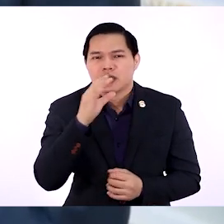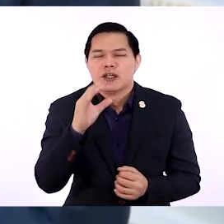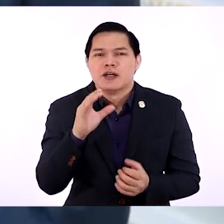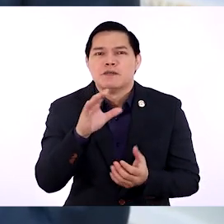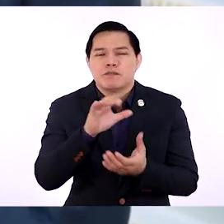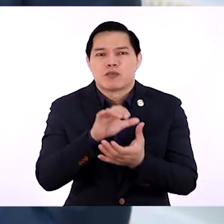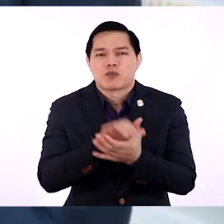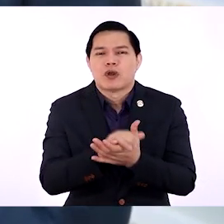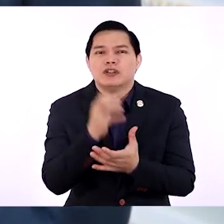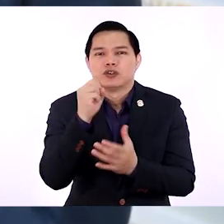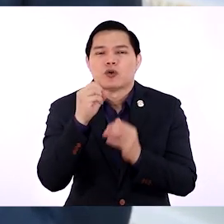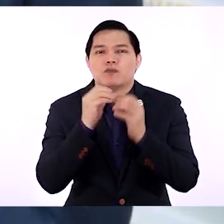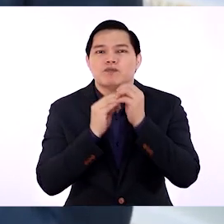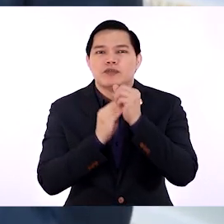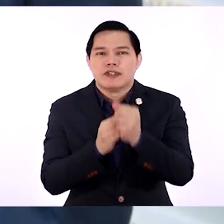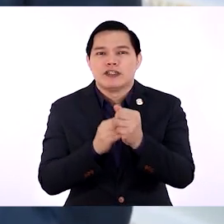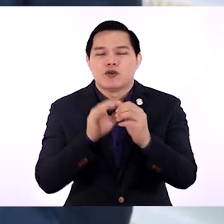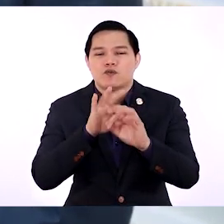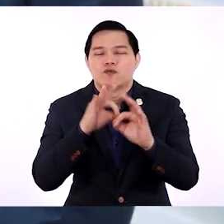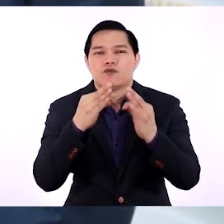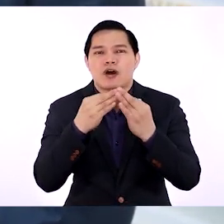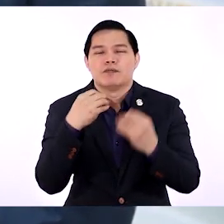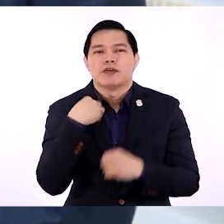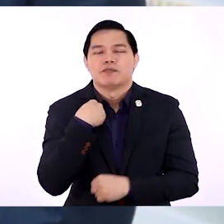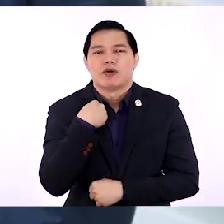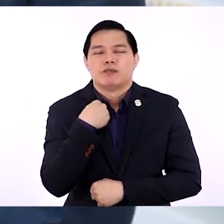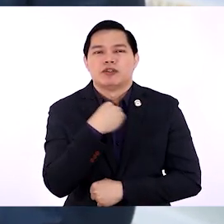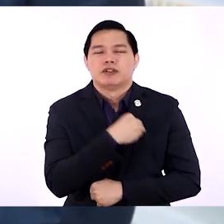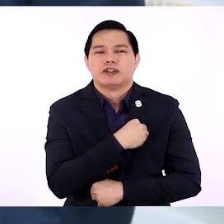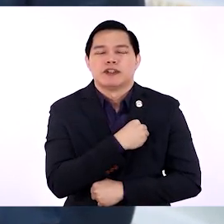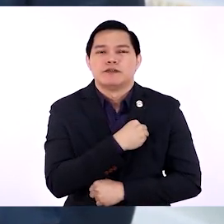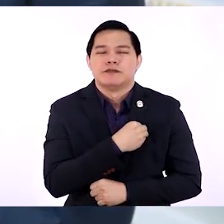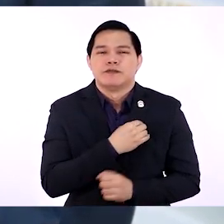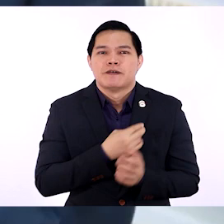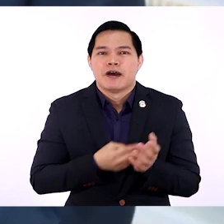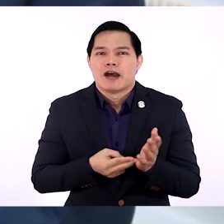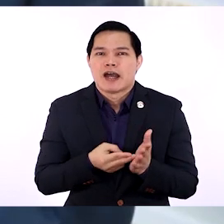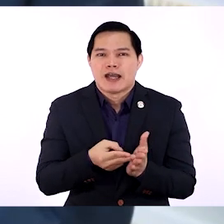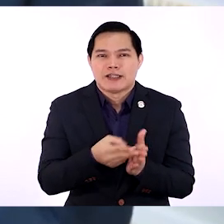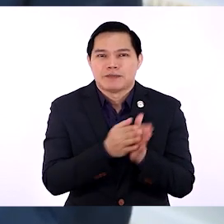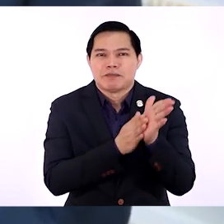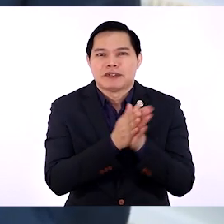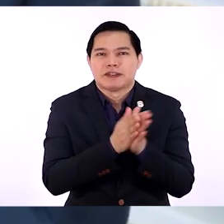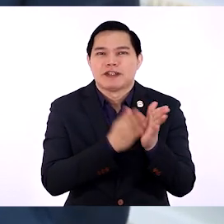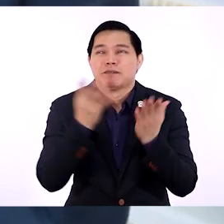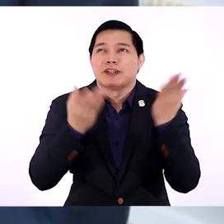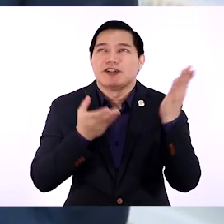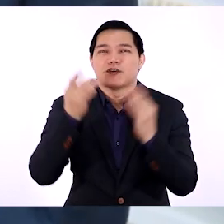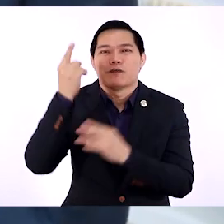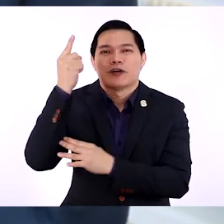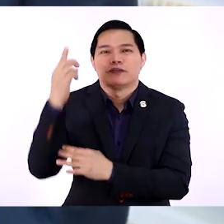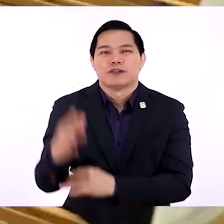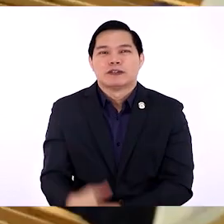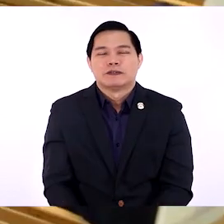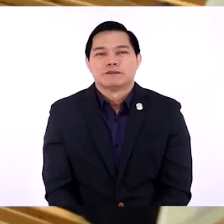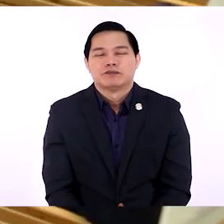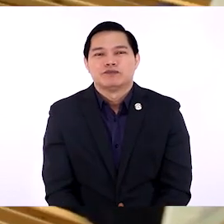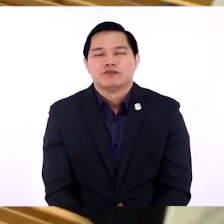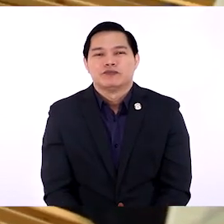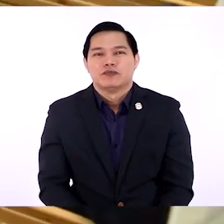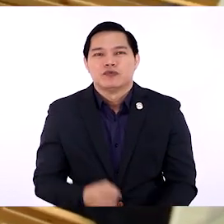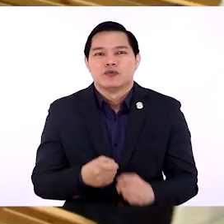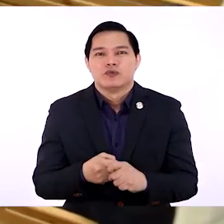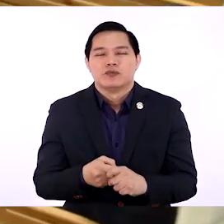para mapangunahan po natin ang ating sambahayan sa matapat at masiglang mga paglilingkod sa ating Panginoong Diyos.